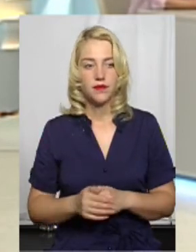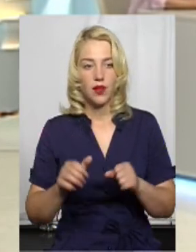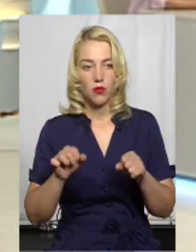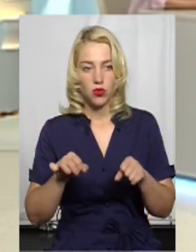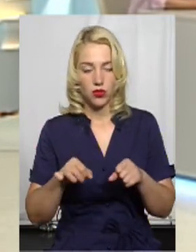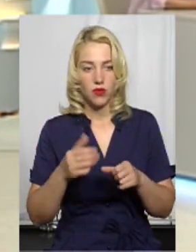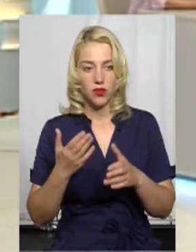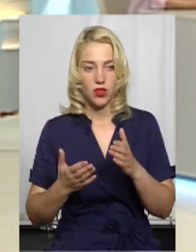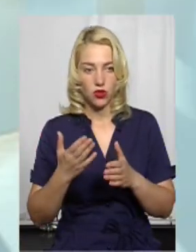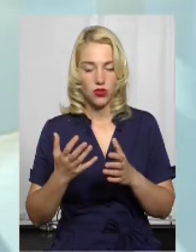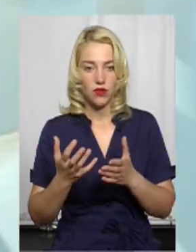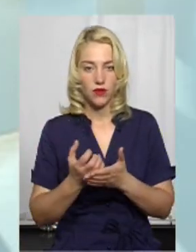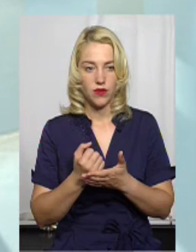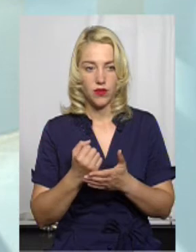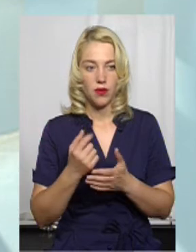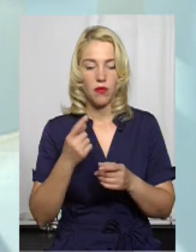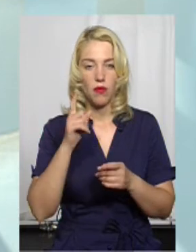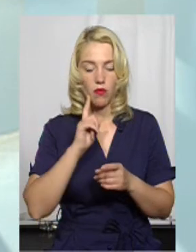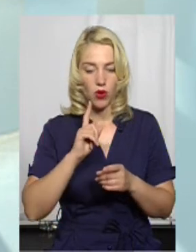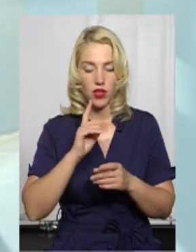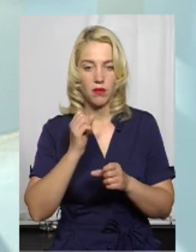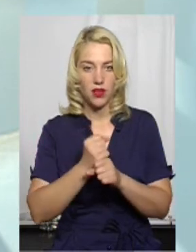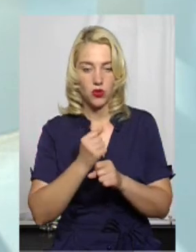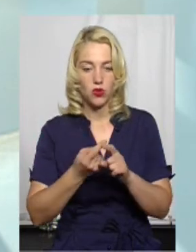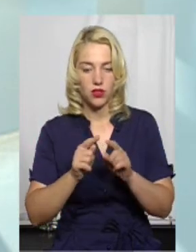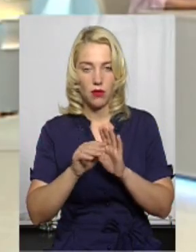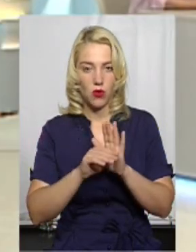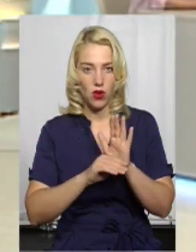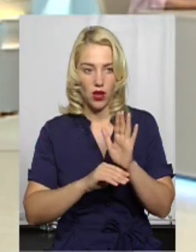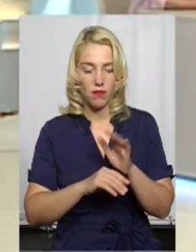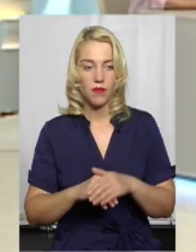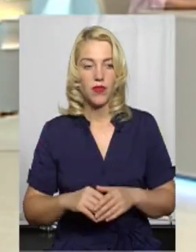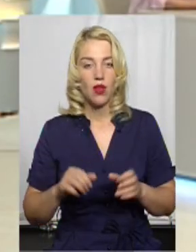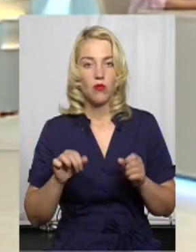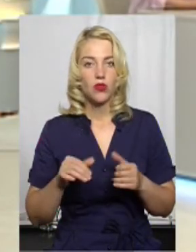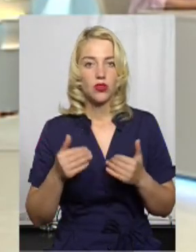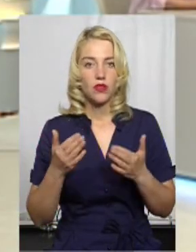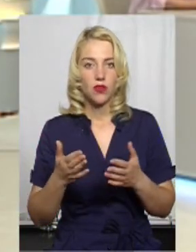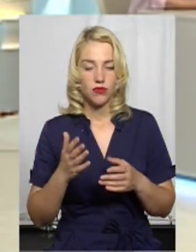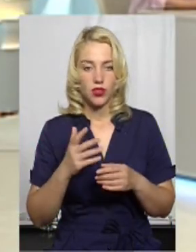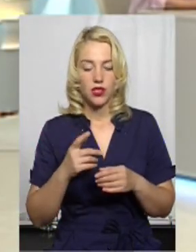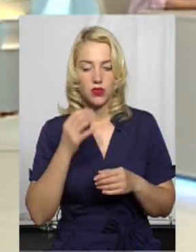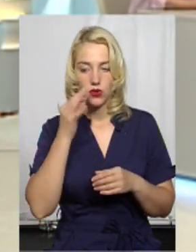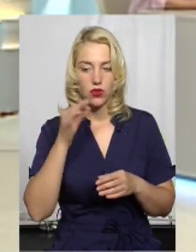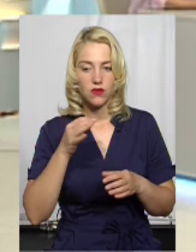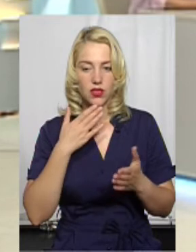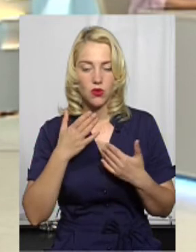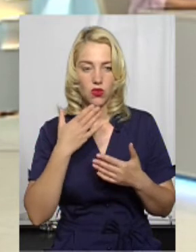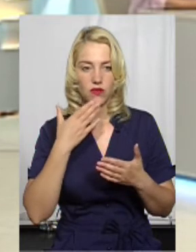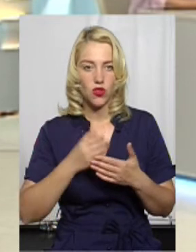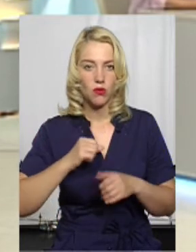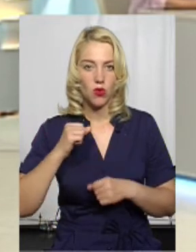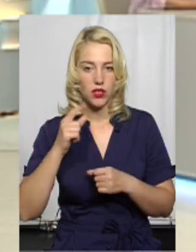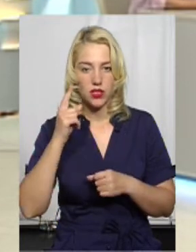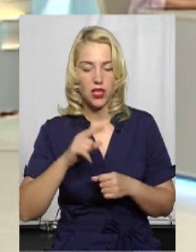Можливо, буде діяти програма, поки вона працює досить успішно. Можливо, ви із досвіду спілкування з своїми колегами знаєте,